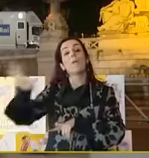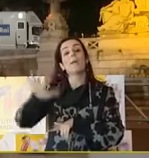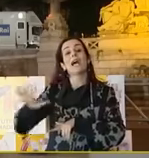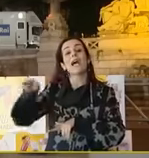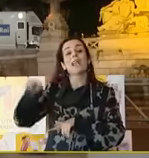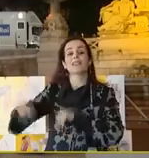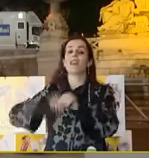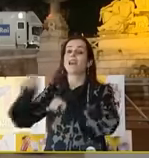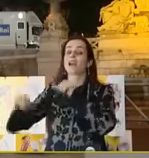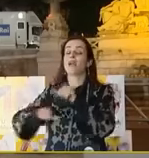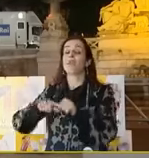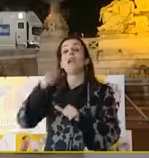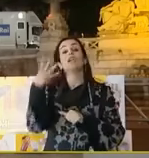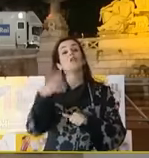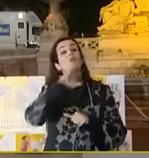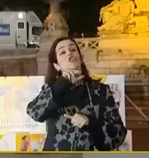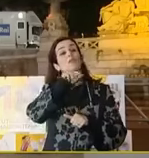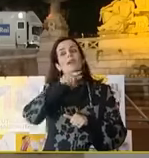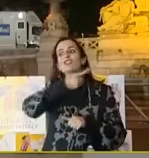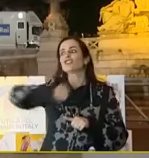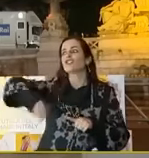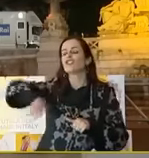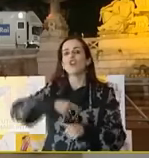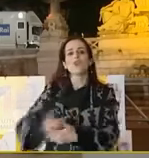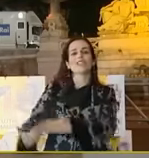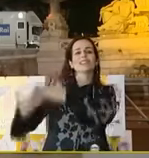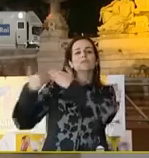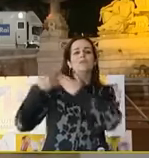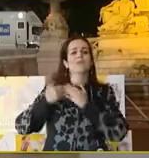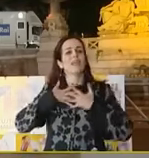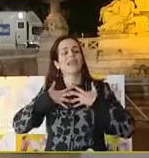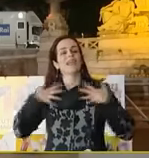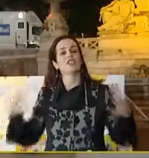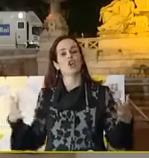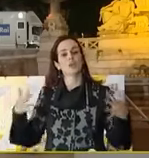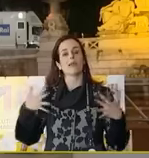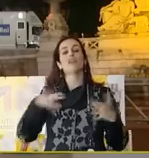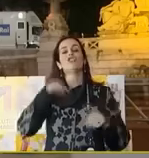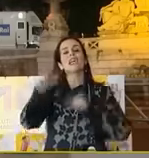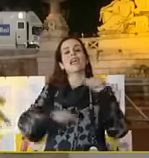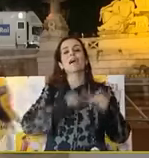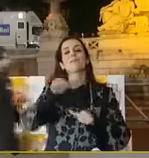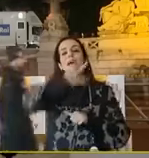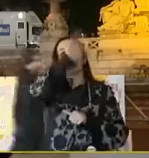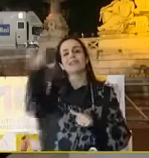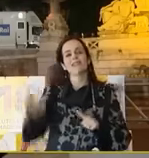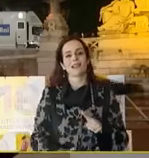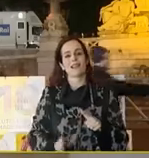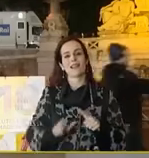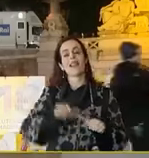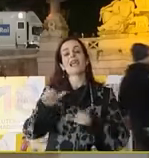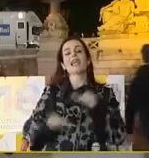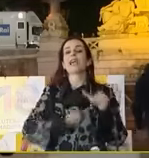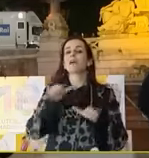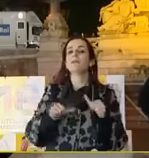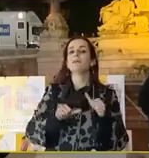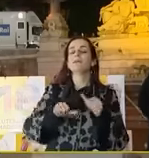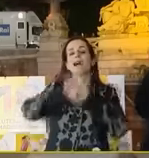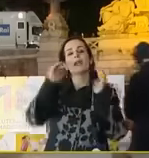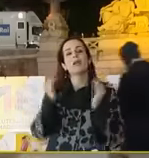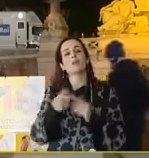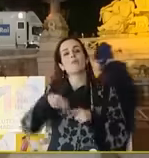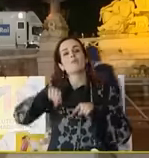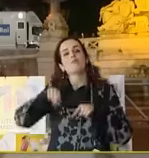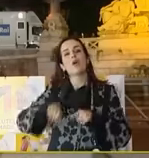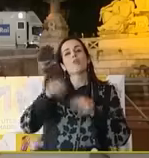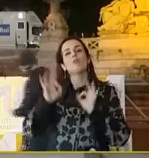un'opportunità enorme, quella davvero di cambiare finalmente il nostro paese, di portarlo verso il futuro, verso una modernità fatta di sviluppo economico,